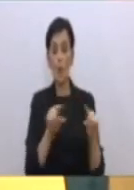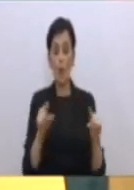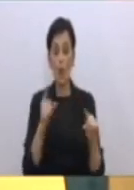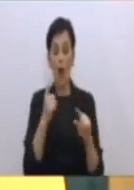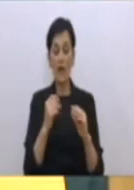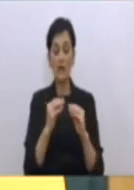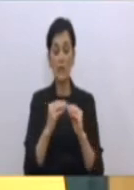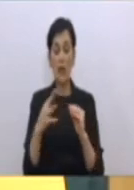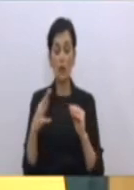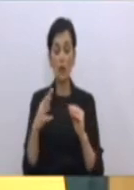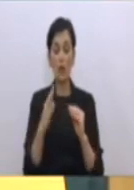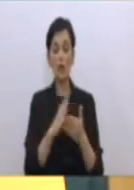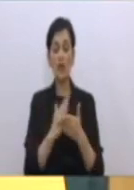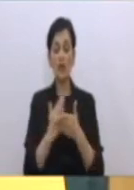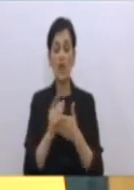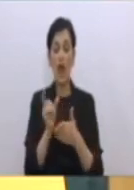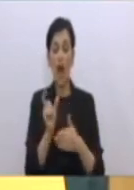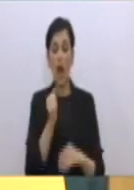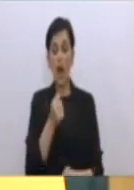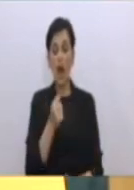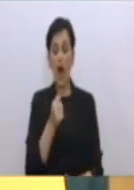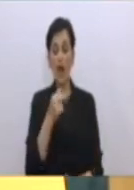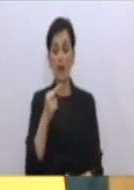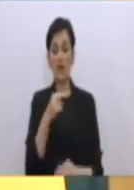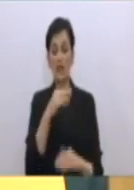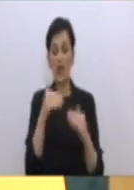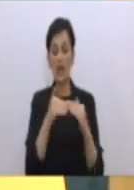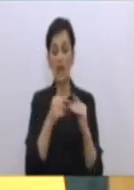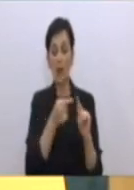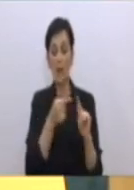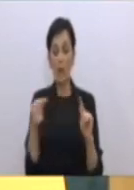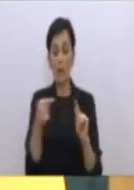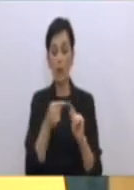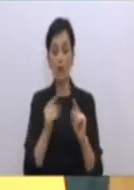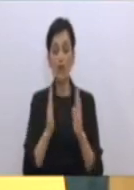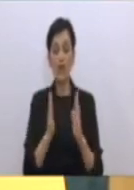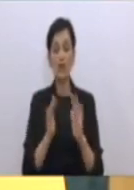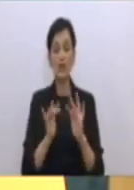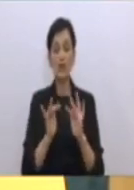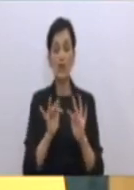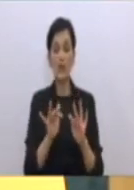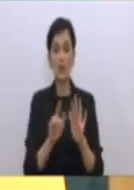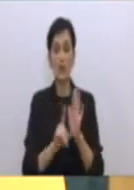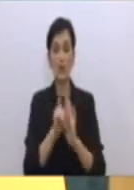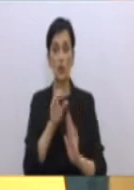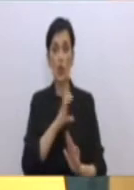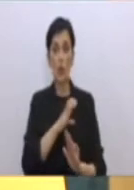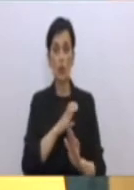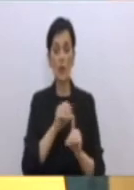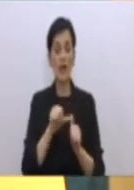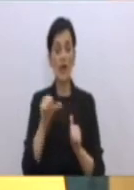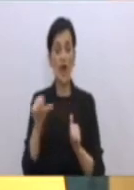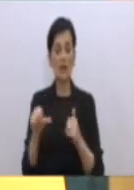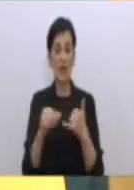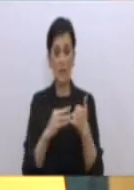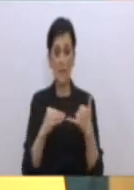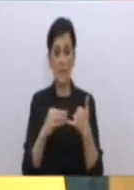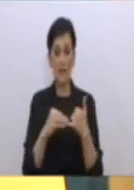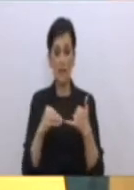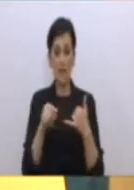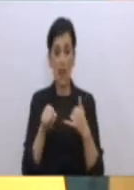115 ნაწილის ა დ ქვეპუნქტებით განსაზღვრულ საქმიანობებში გამოყენებული ქონება, გარდა მიწისა. Ამ